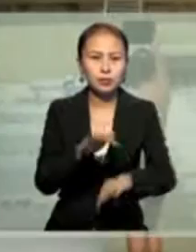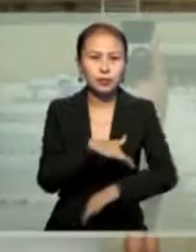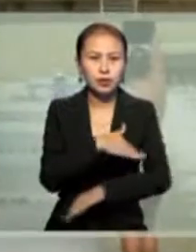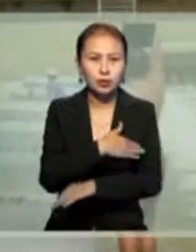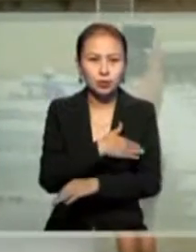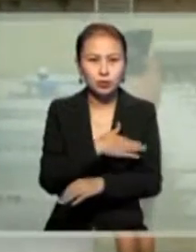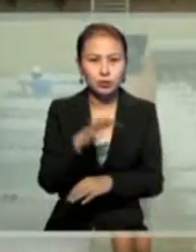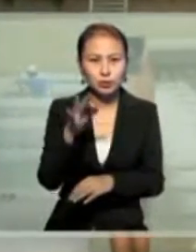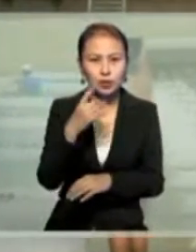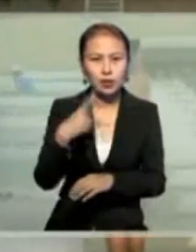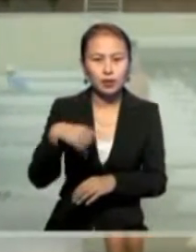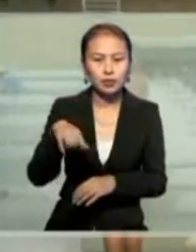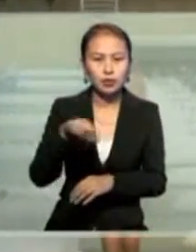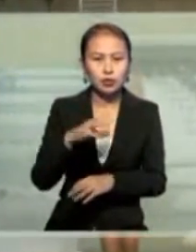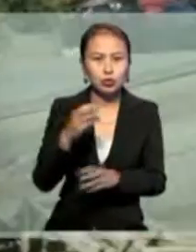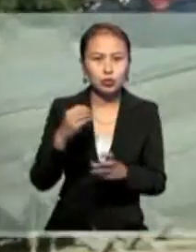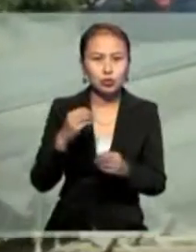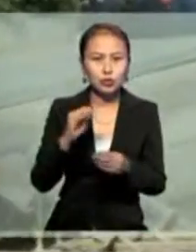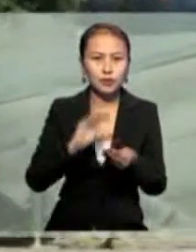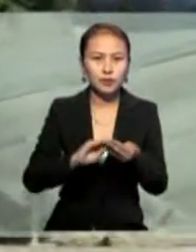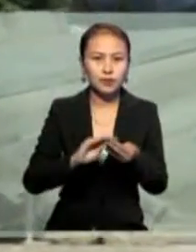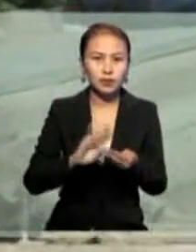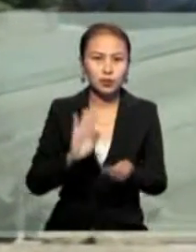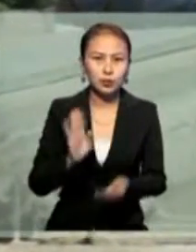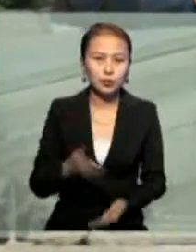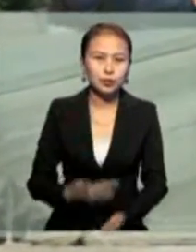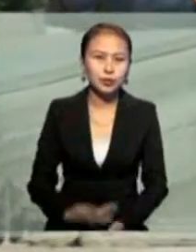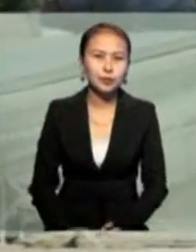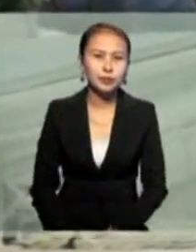ауа температурасы әлі бір апта түспейді.